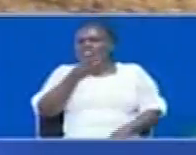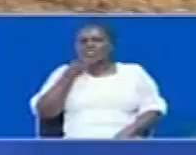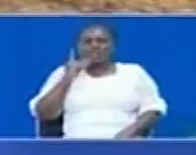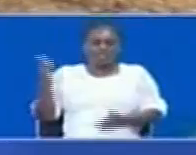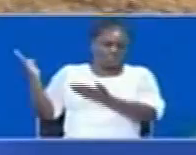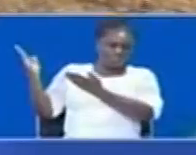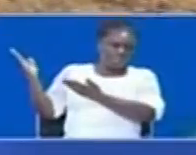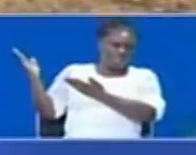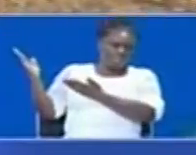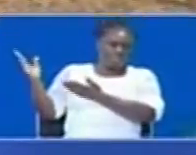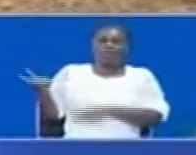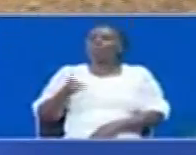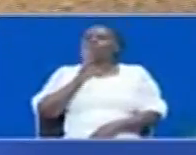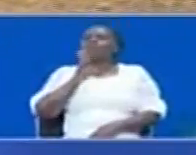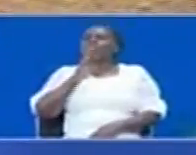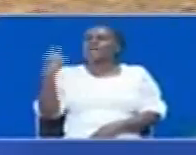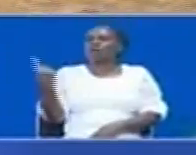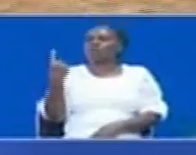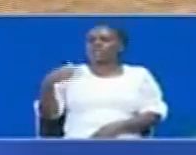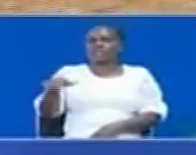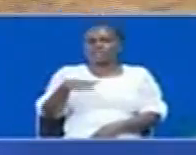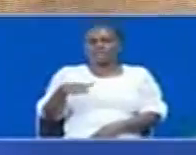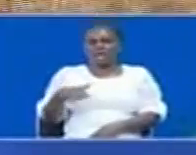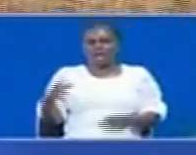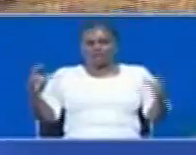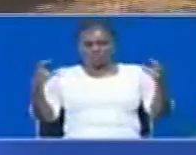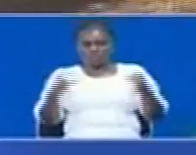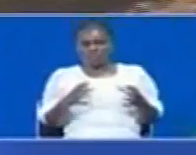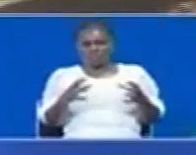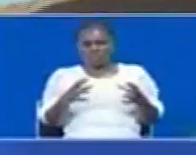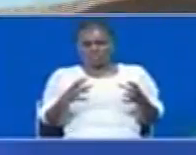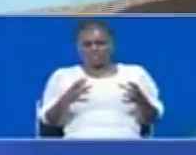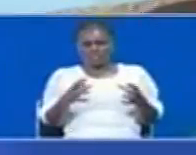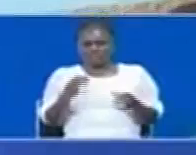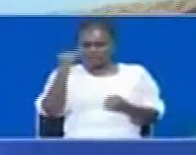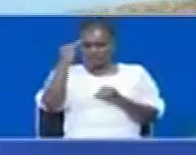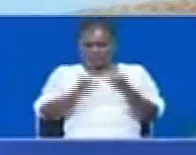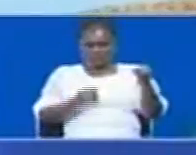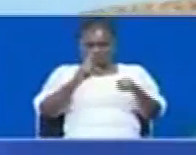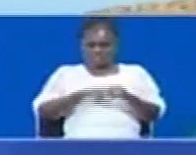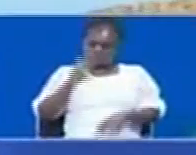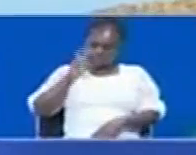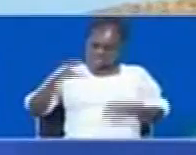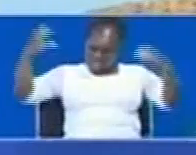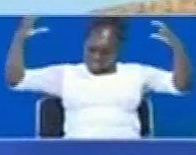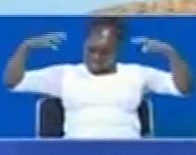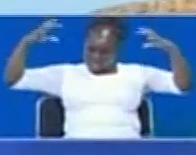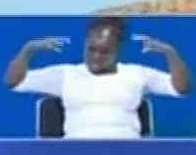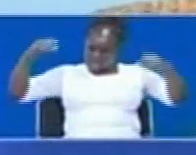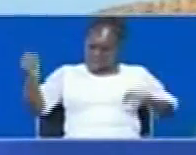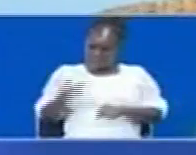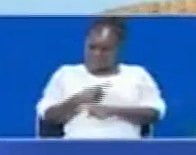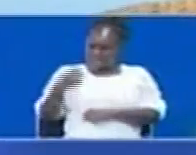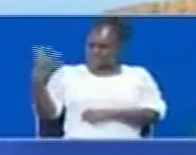ndilo tegemeo la maji la pekee maeneo haya, na wenyeji wanatuarifu kwamba mara ya mwisho walipoona mvua hapa ilikuwa mwezi Julai